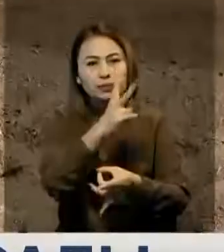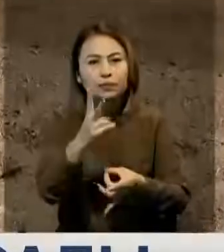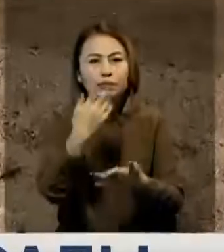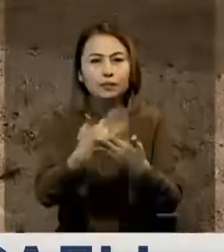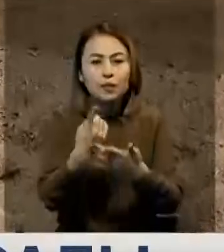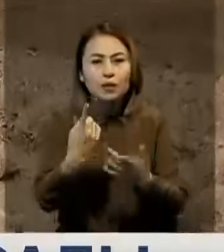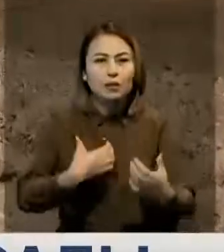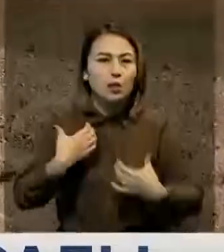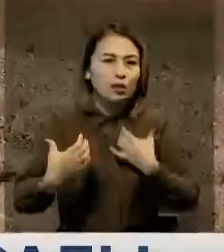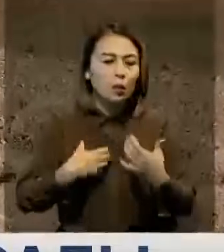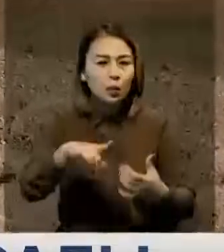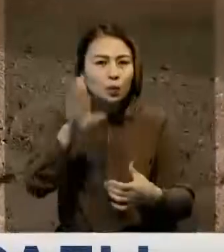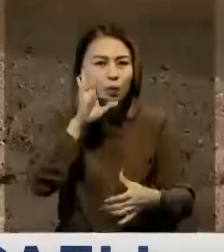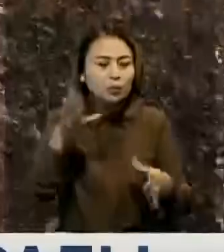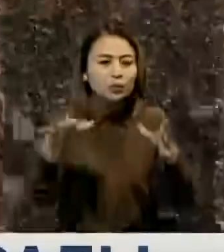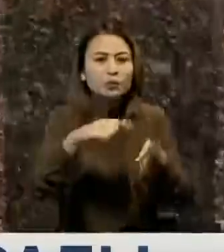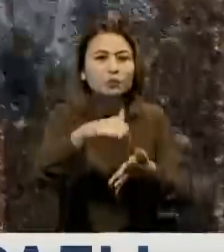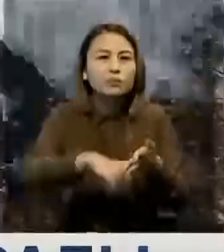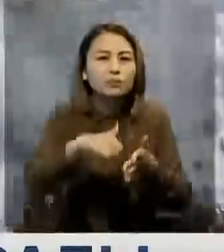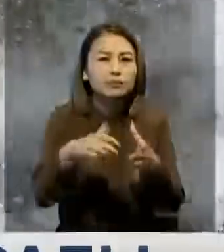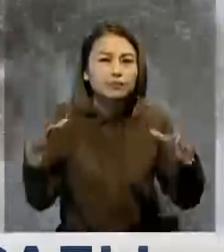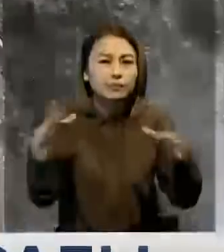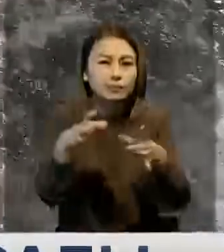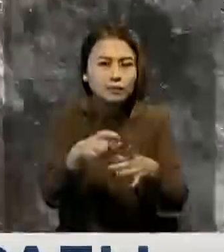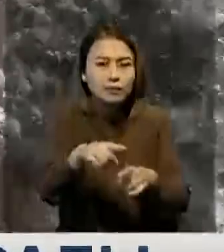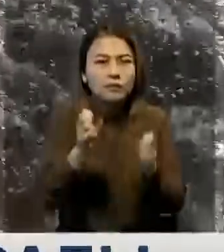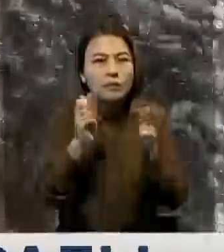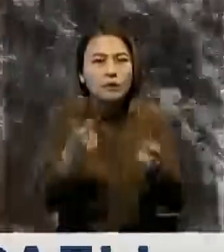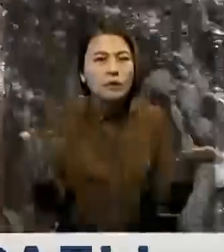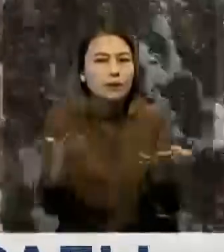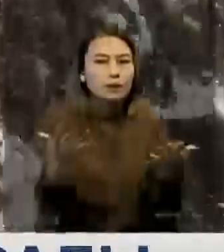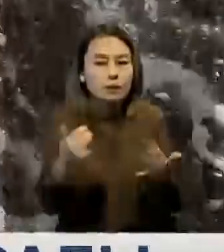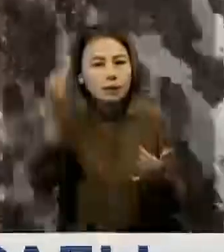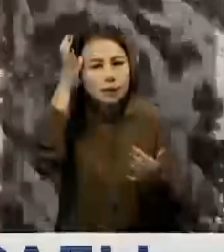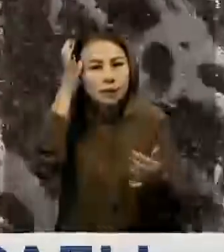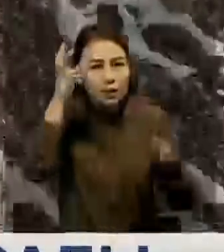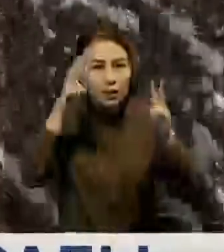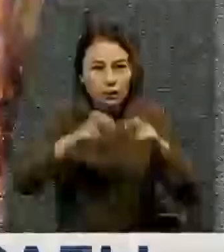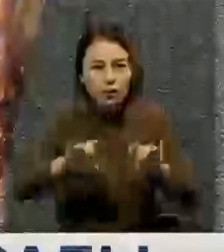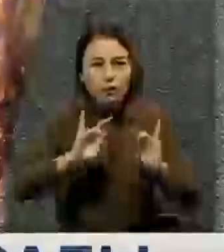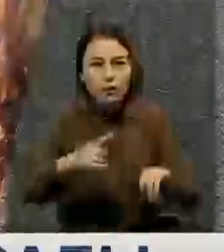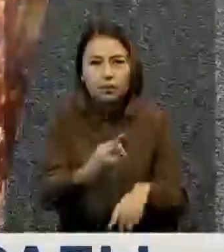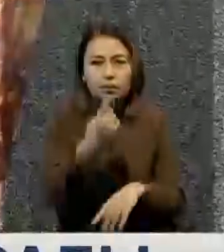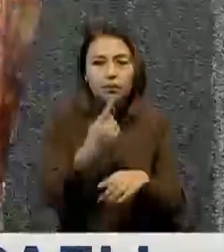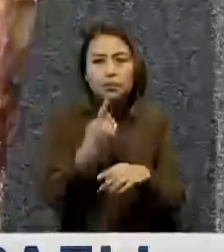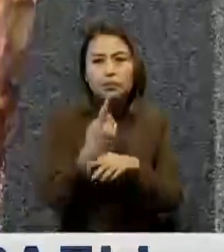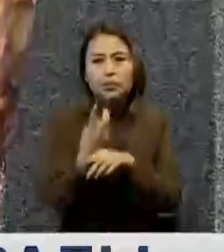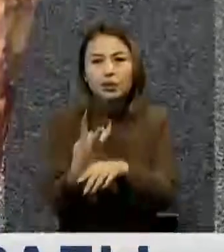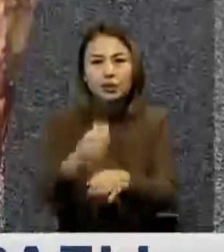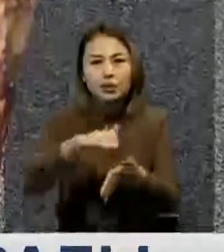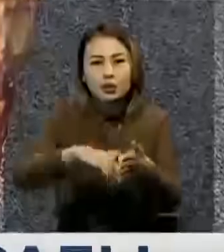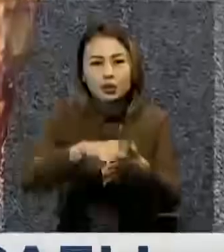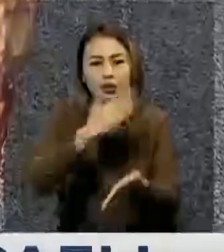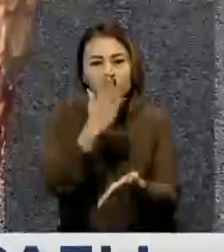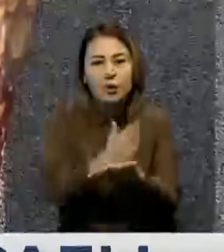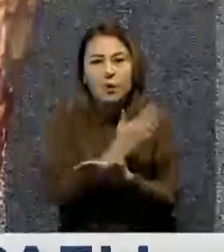алаңдататын бірақ нәрсе, көл суы не себепті азайып барады? Одан келер қауіп қандай? Ғалымдардың айтуынша, оның бір емес, бірнеше себебі бар көрінеді.